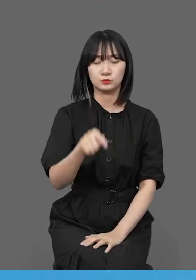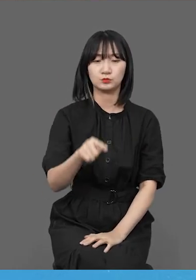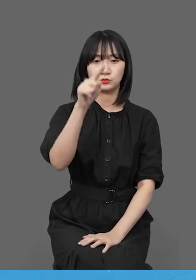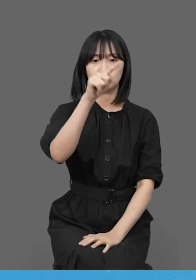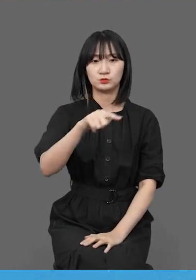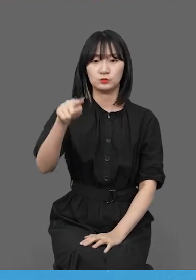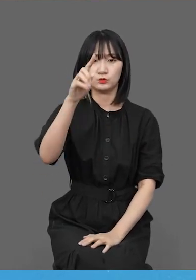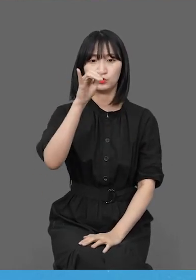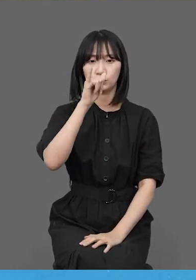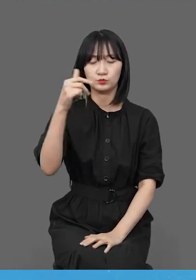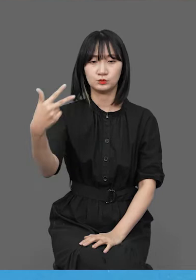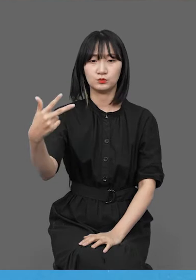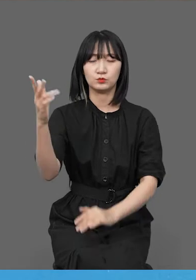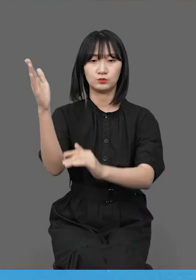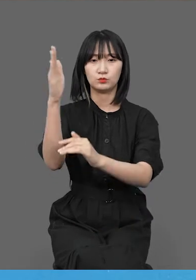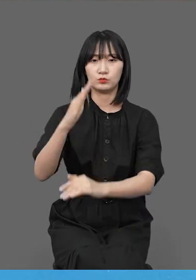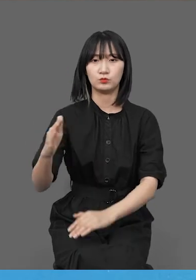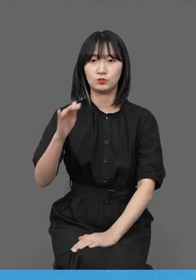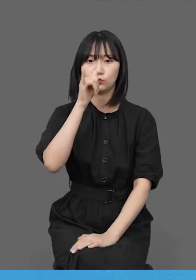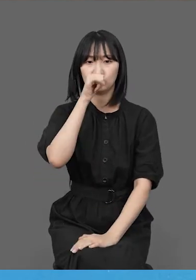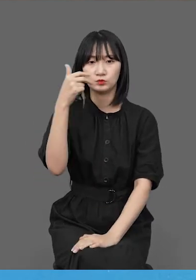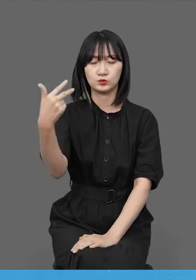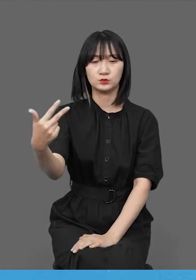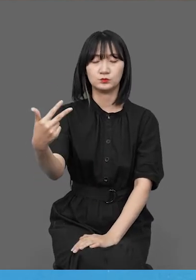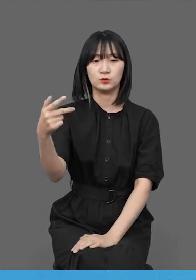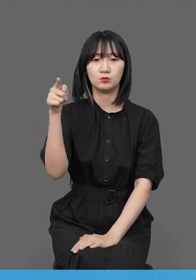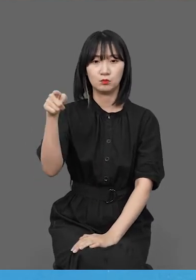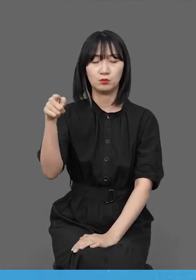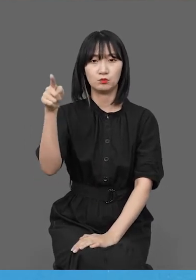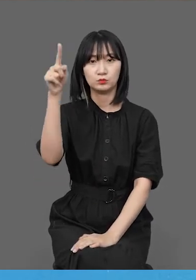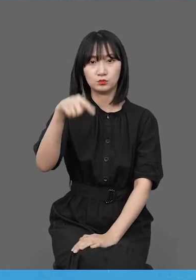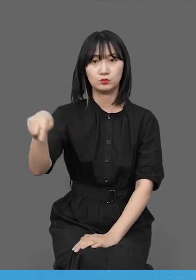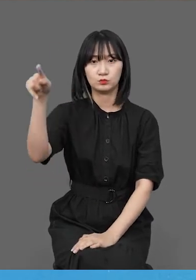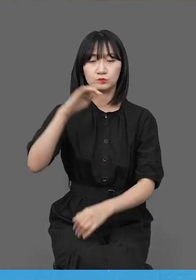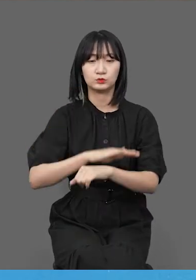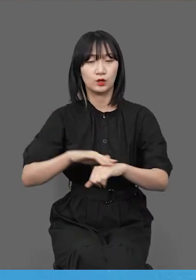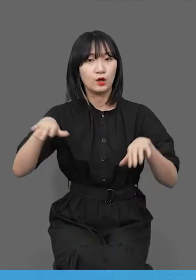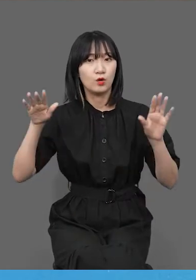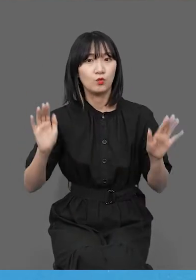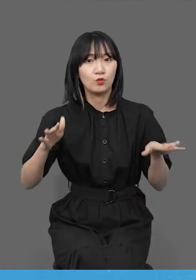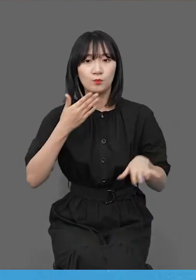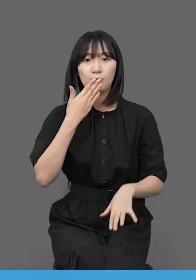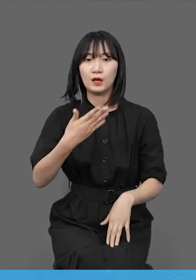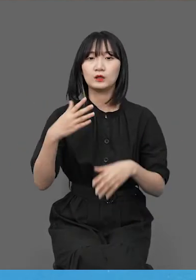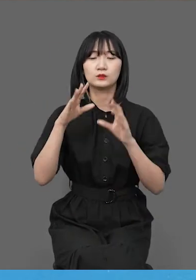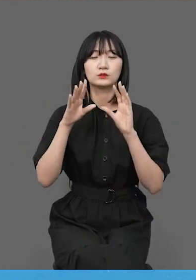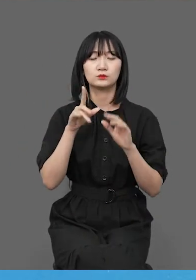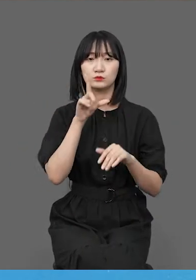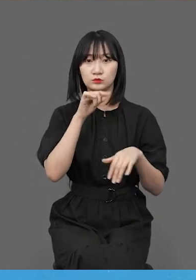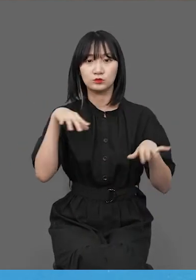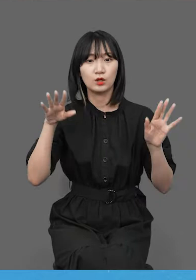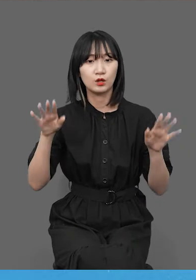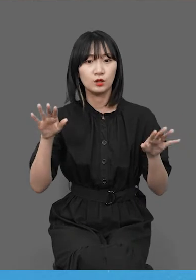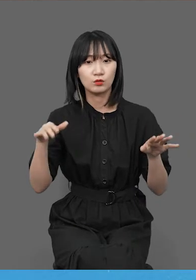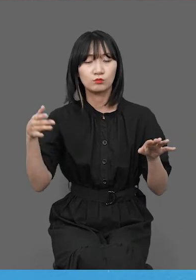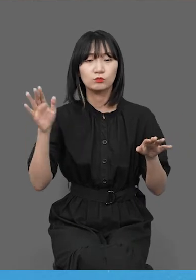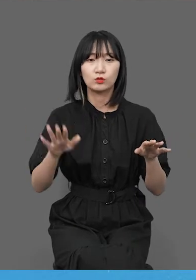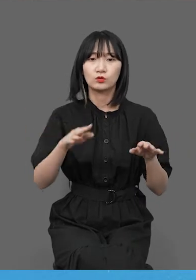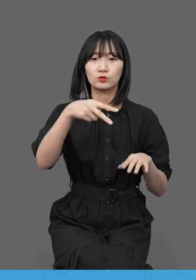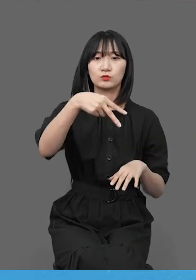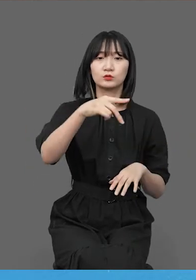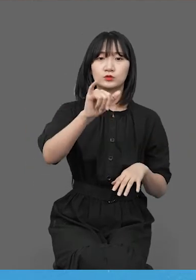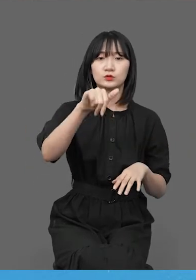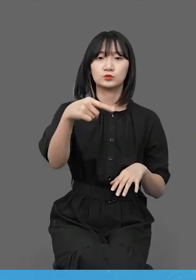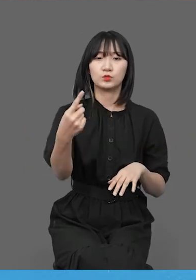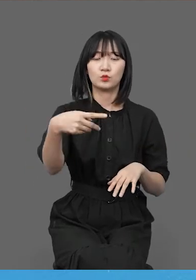있고 7번이 한쪽으로 쏠려 있지 않습니까? 저 7번으로 돼야 잘 날아다니는 새로 진화가 완성되는 것인데 시조새의 깃털이